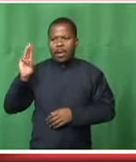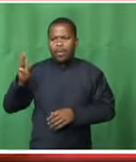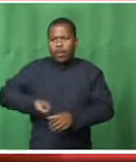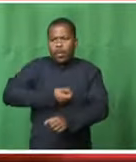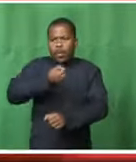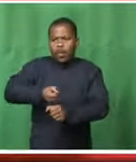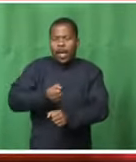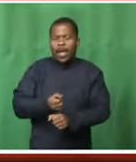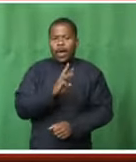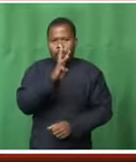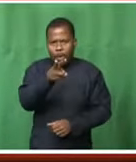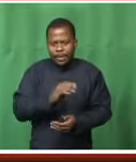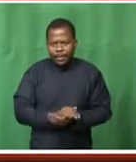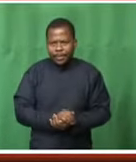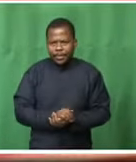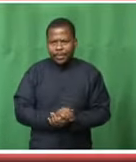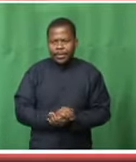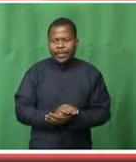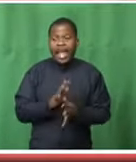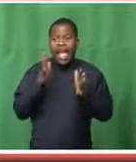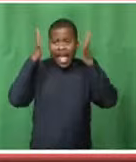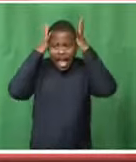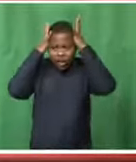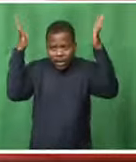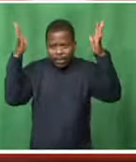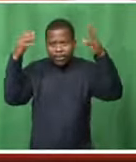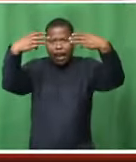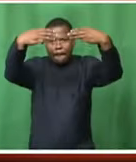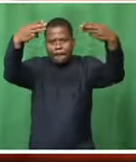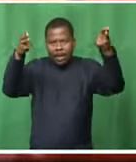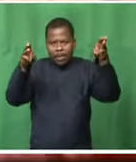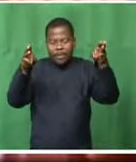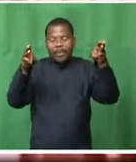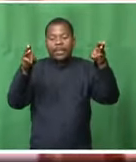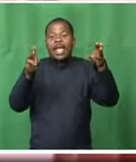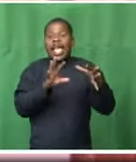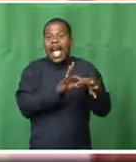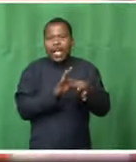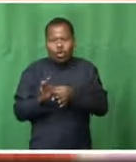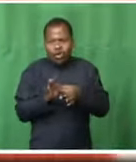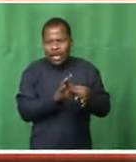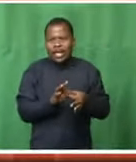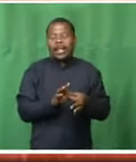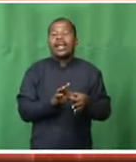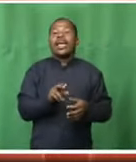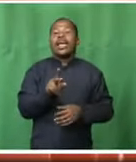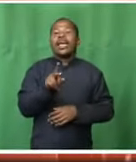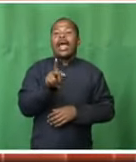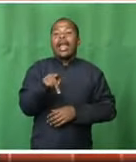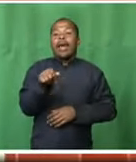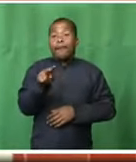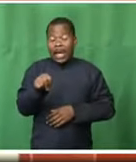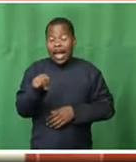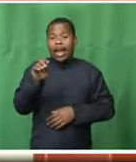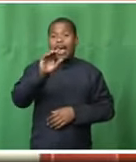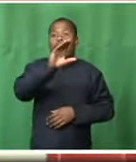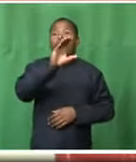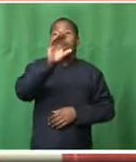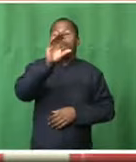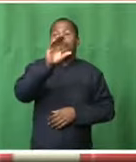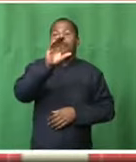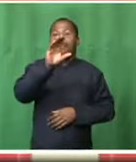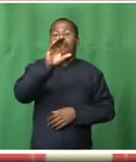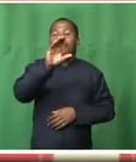Sihlalo walenhlangano la even lase Eswatini Robert Magongo, lobeka ho lelibandla lelikhamuka la even, lelingenele